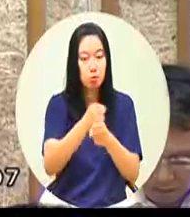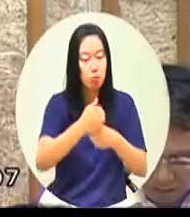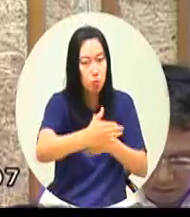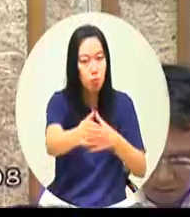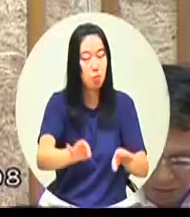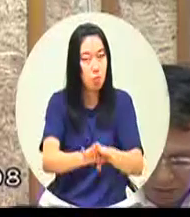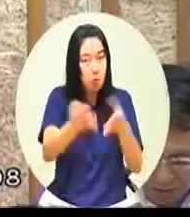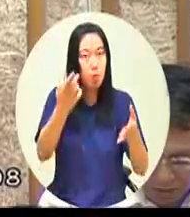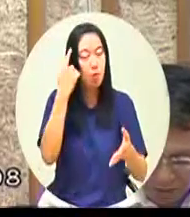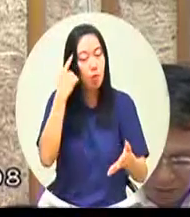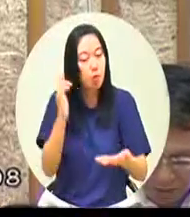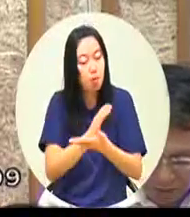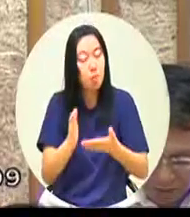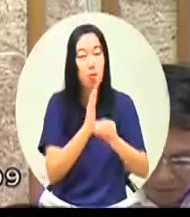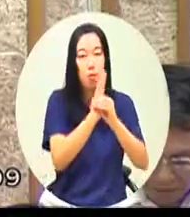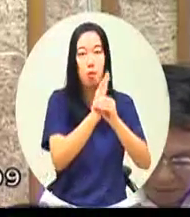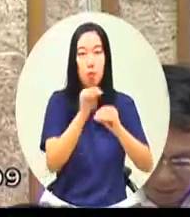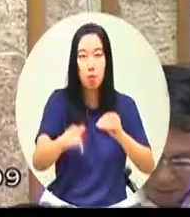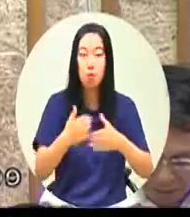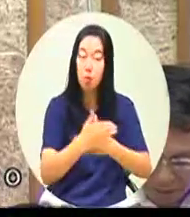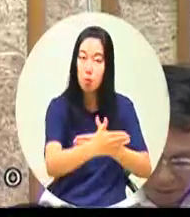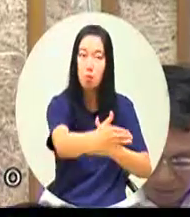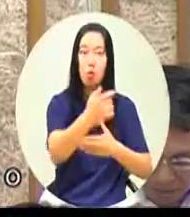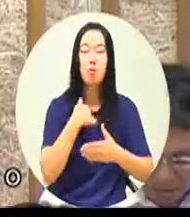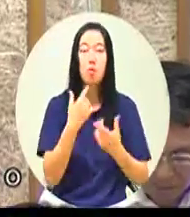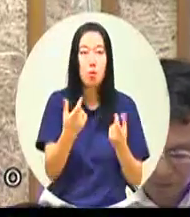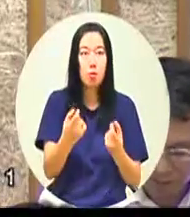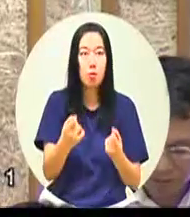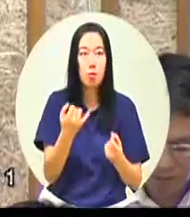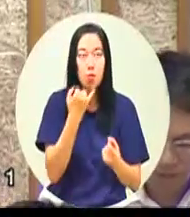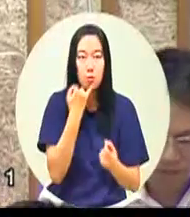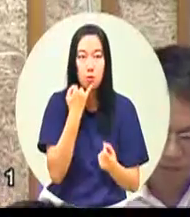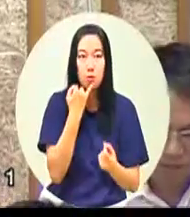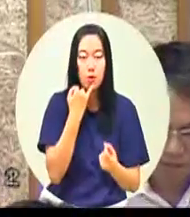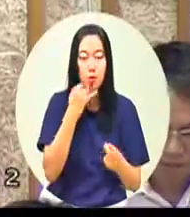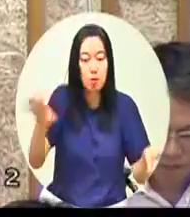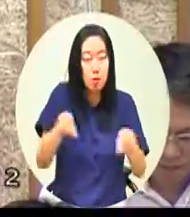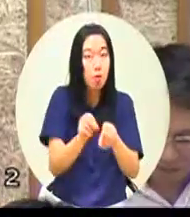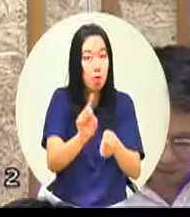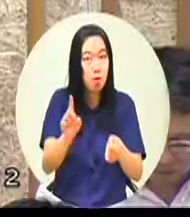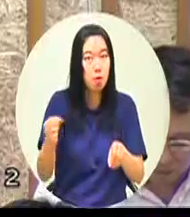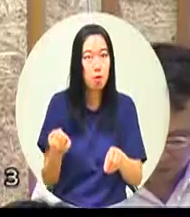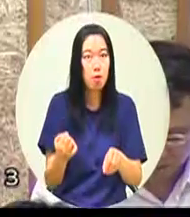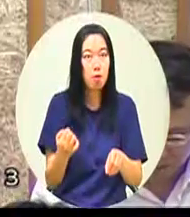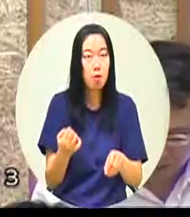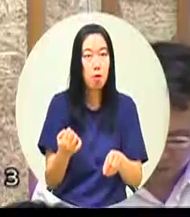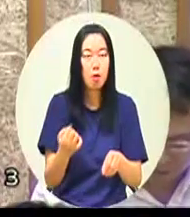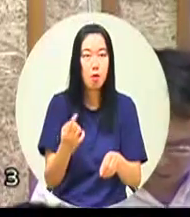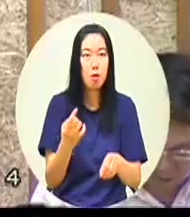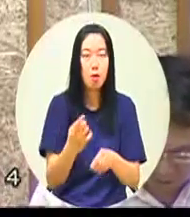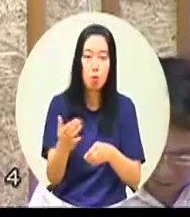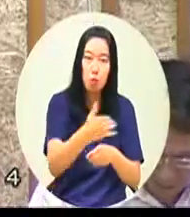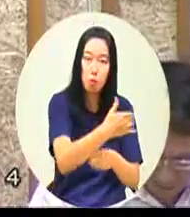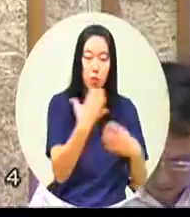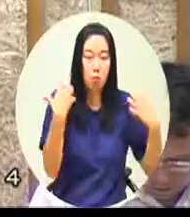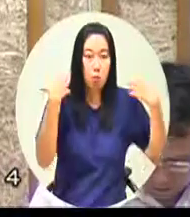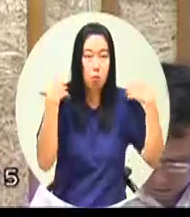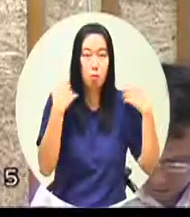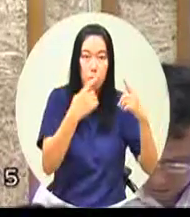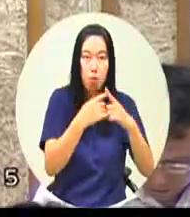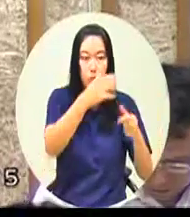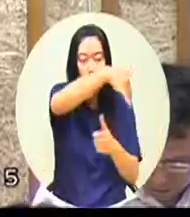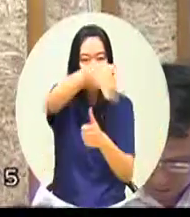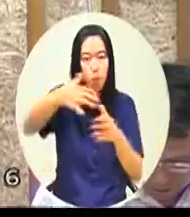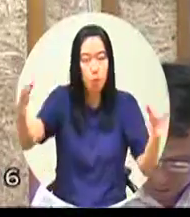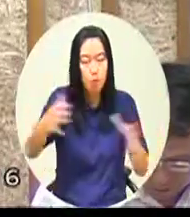规划中。那在当然在这个过程中，我们也可以结合相关的这一些承销人鱼市场的承销人来举办一些相关的